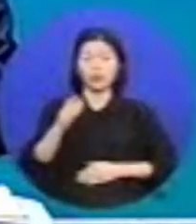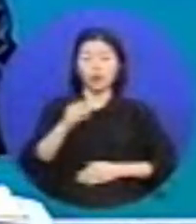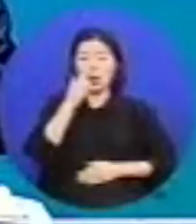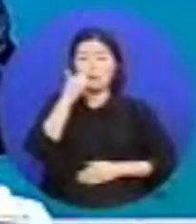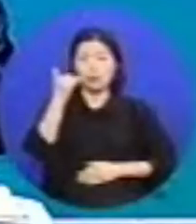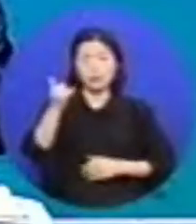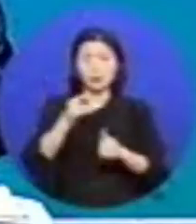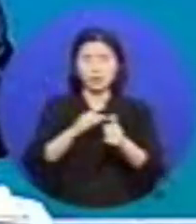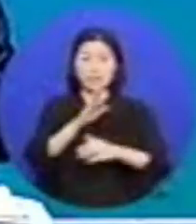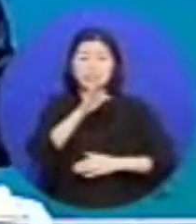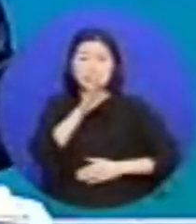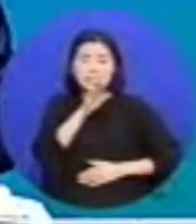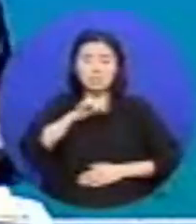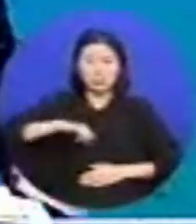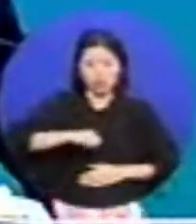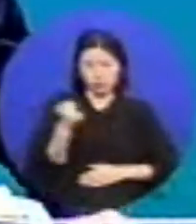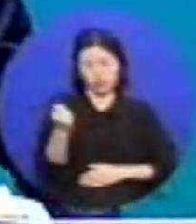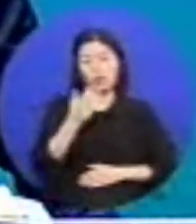돼요.